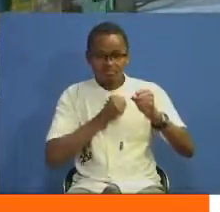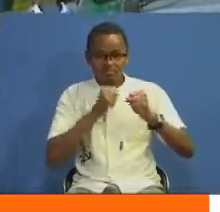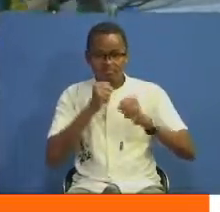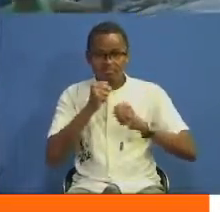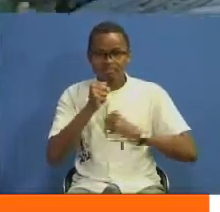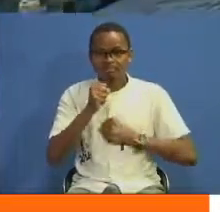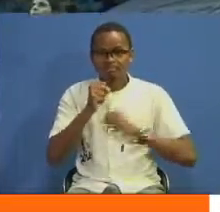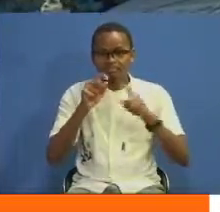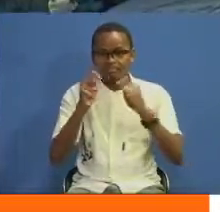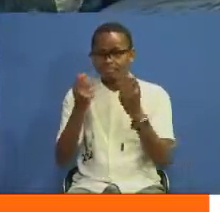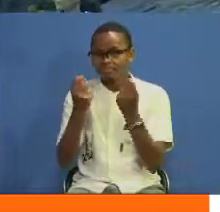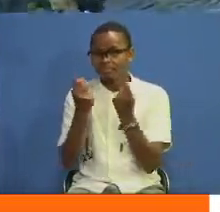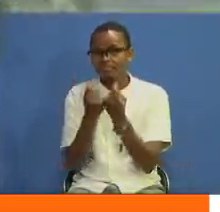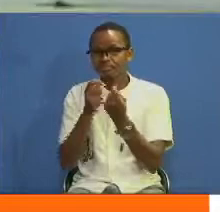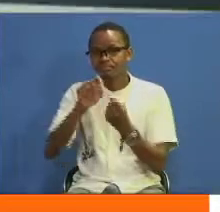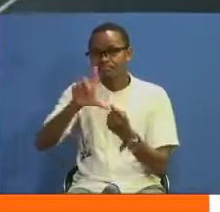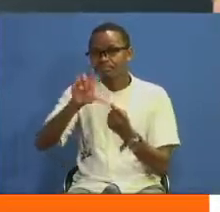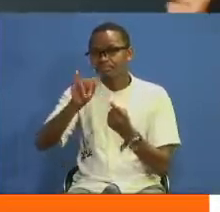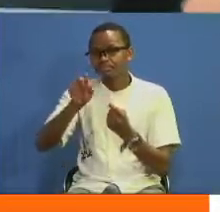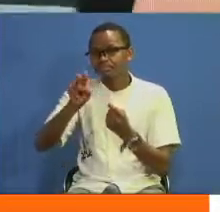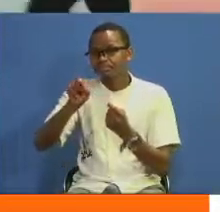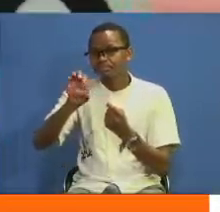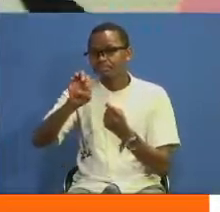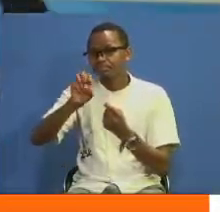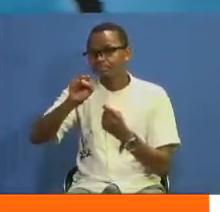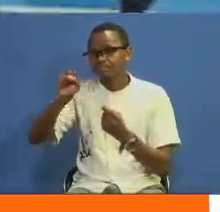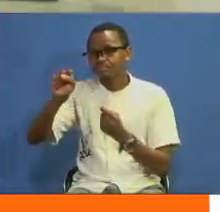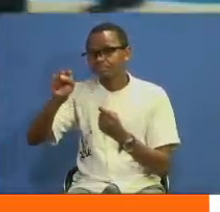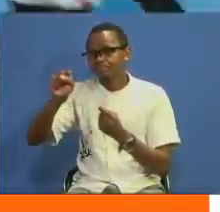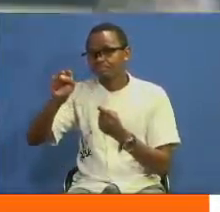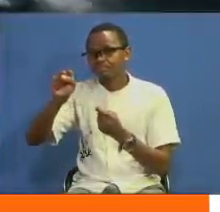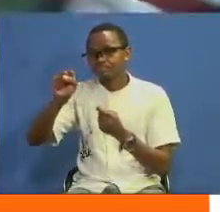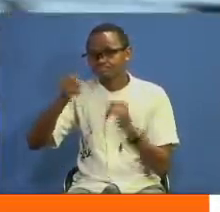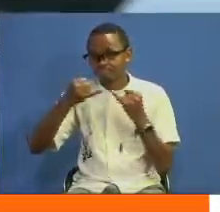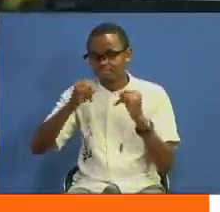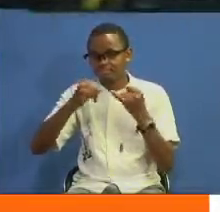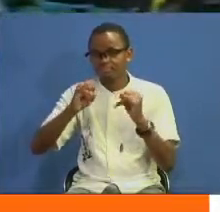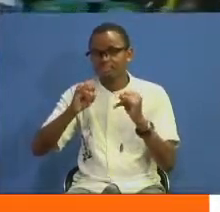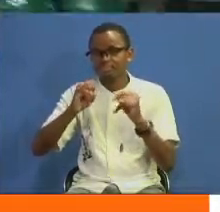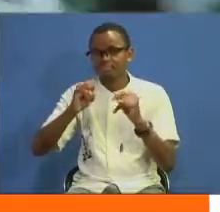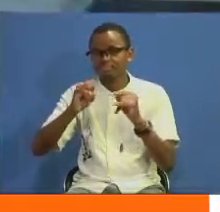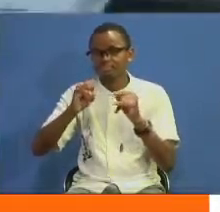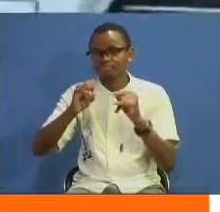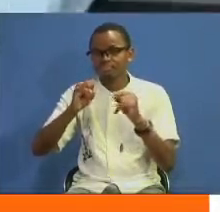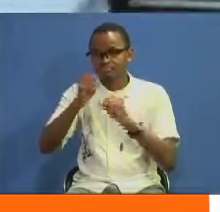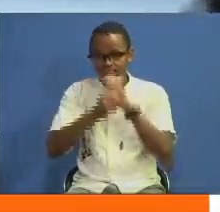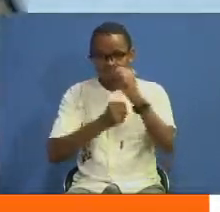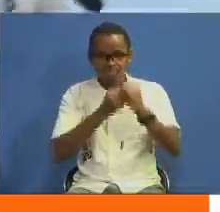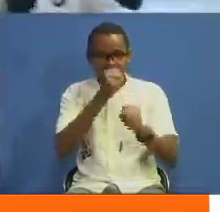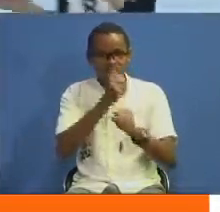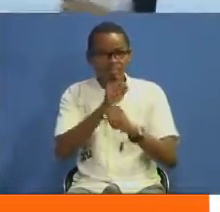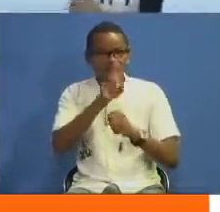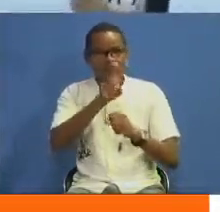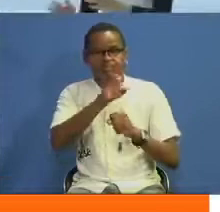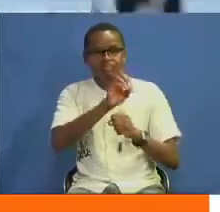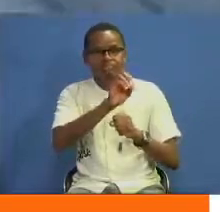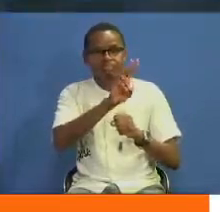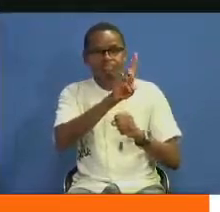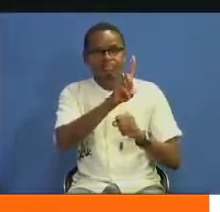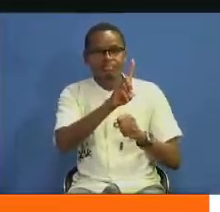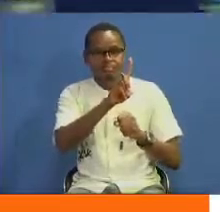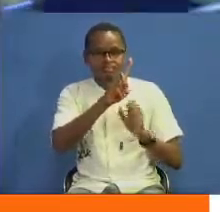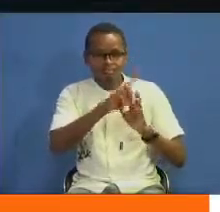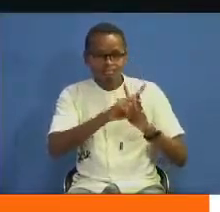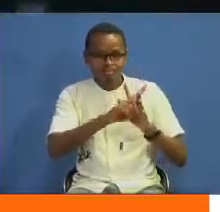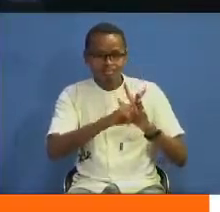Timu hiyo kwa lakabu Lionesses, ukipenda Simba Marara, itacheza katika mashindano ya mwaka wa 2021